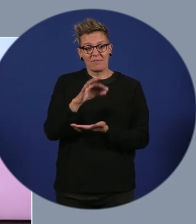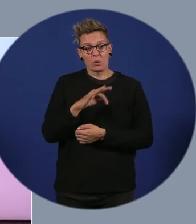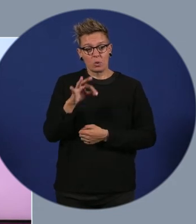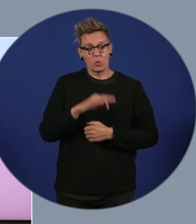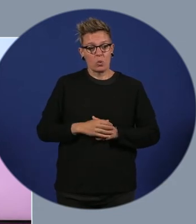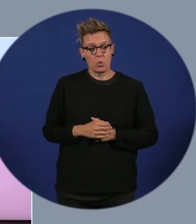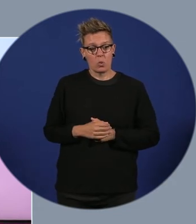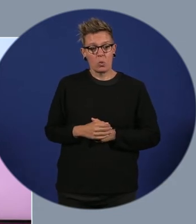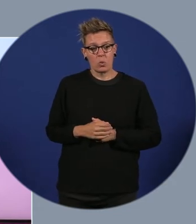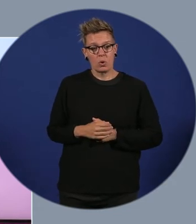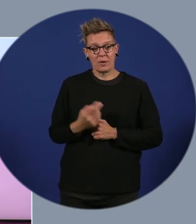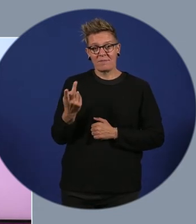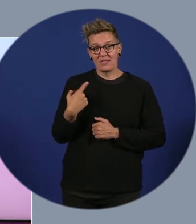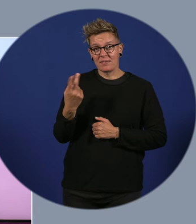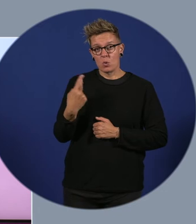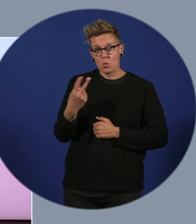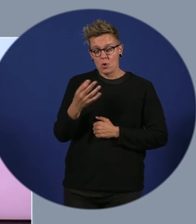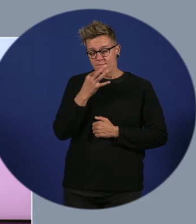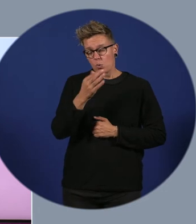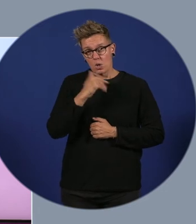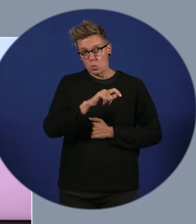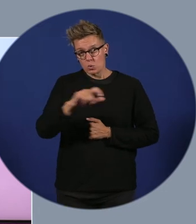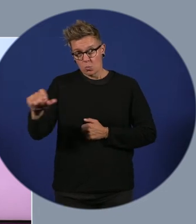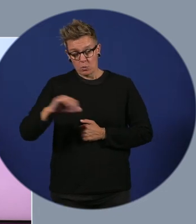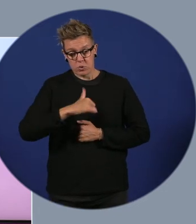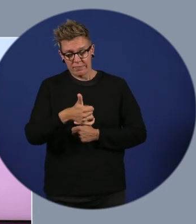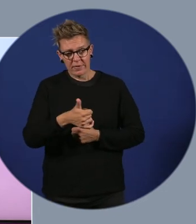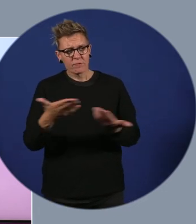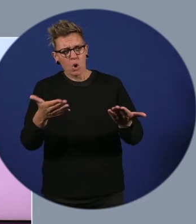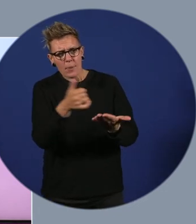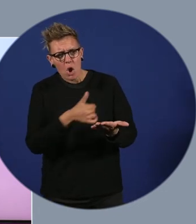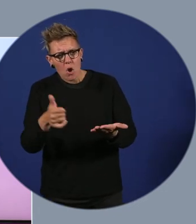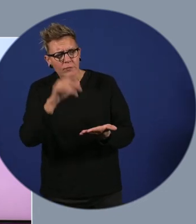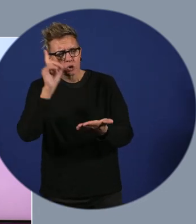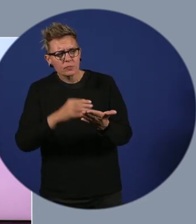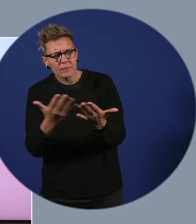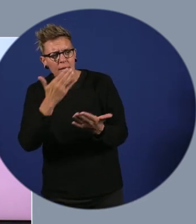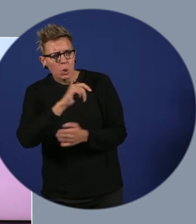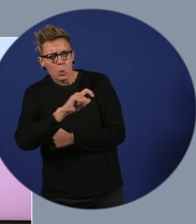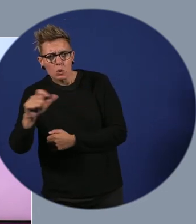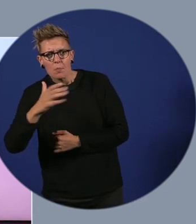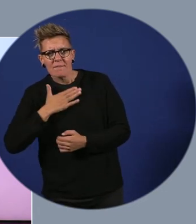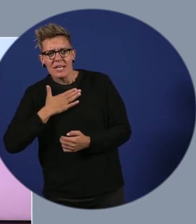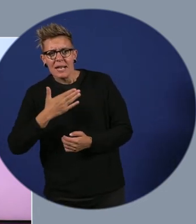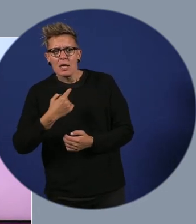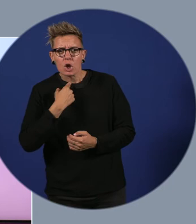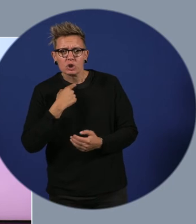just den frågan till ungdomarna själva. Vad tror ni skulle behövas för att fler unga skulle kunna gå och rösta?